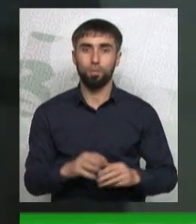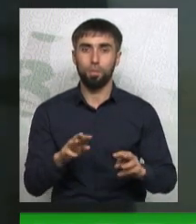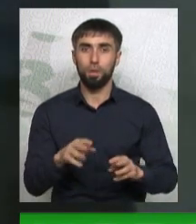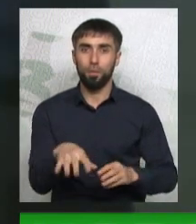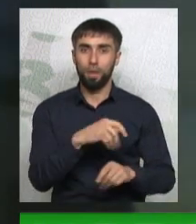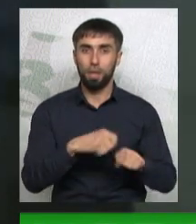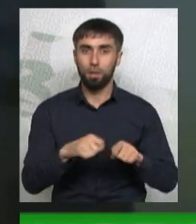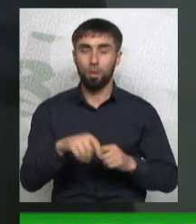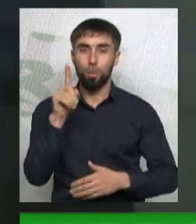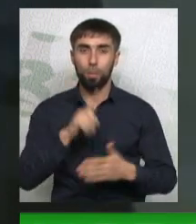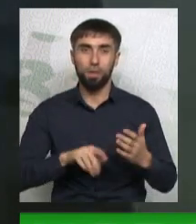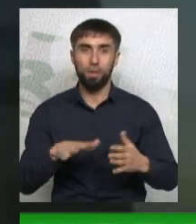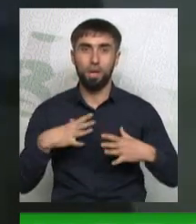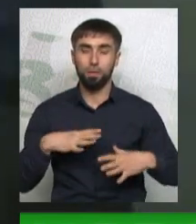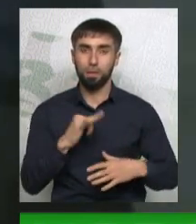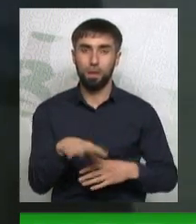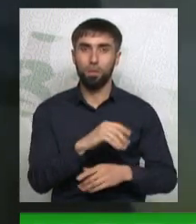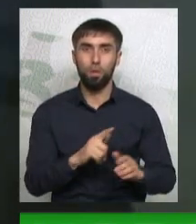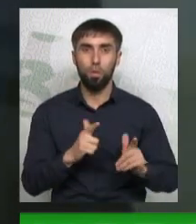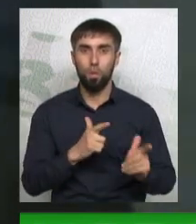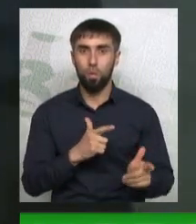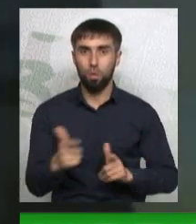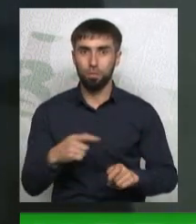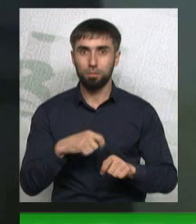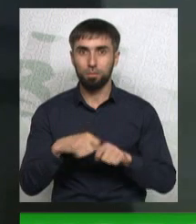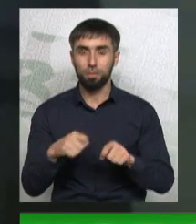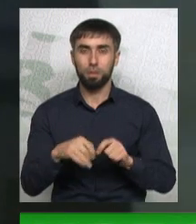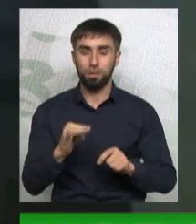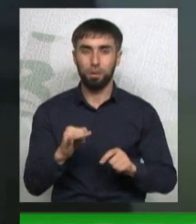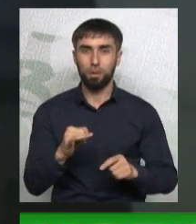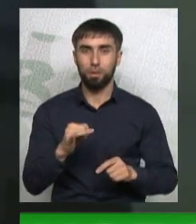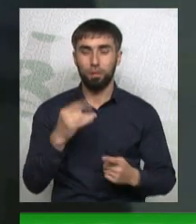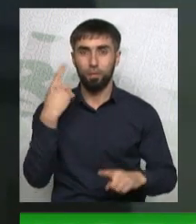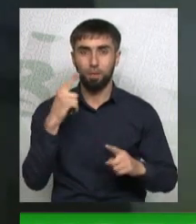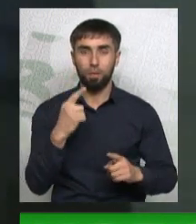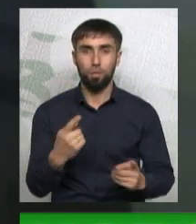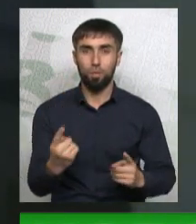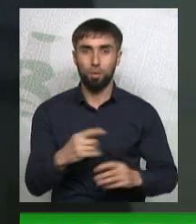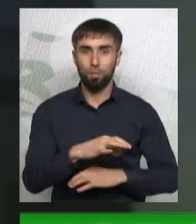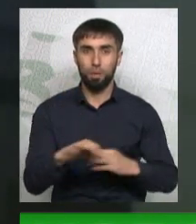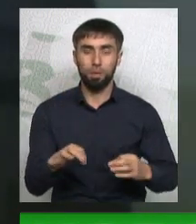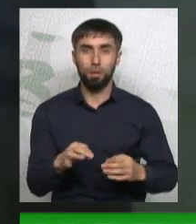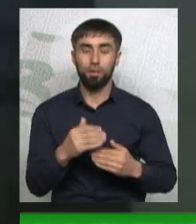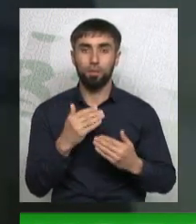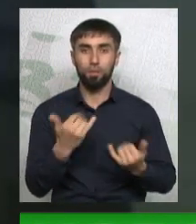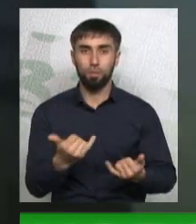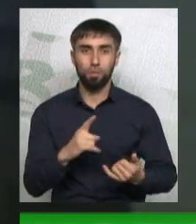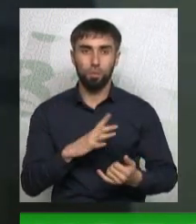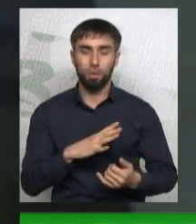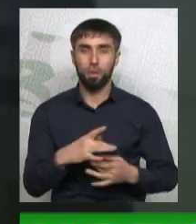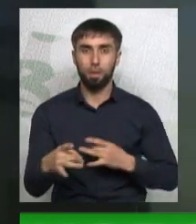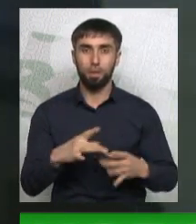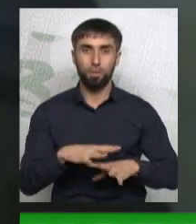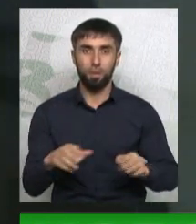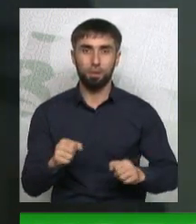Кавказ, они готовы вкладываться в его экономику, инициировать крупные проекты. Теперь важно, чтобы региональные